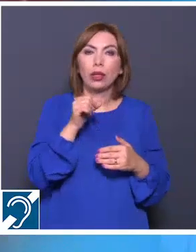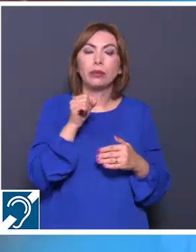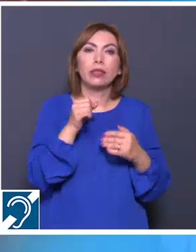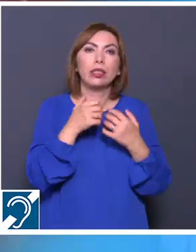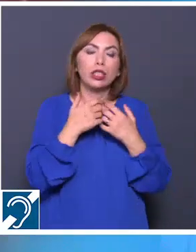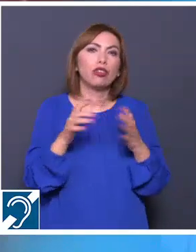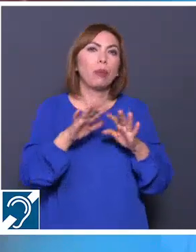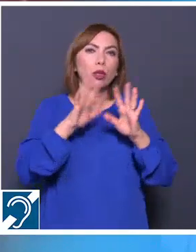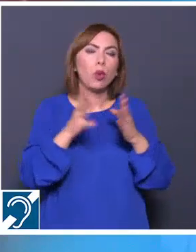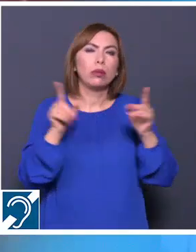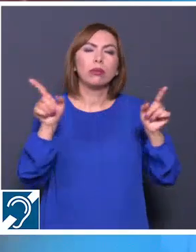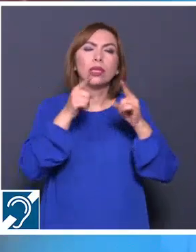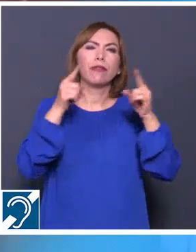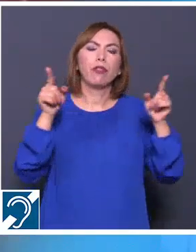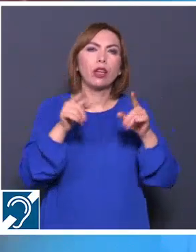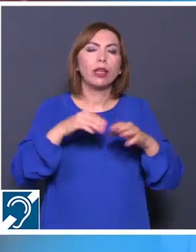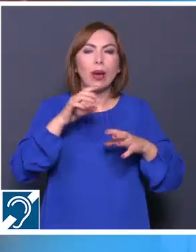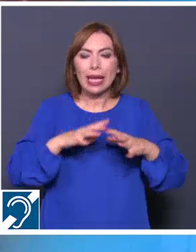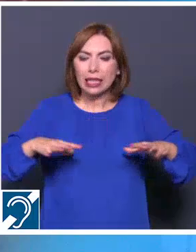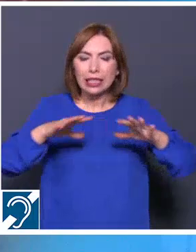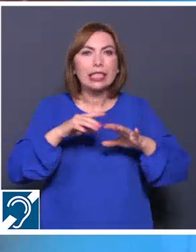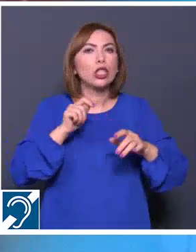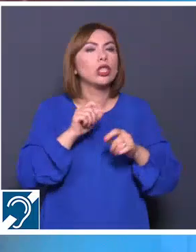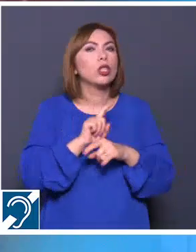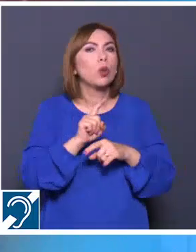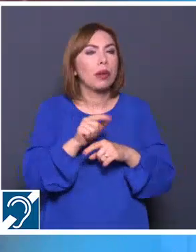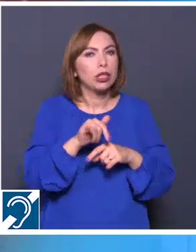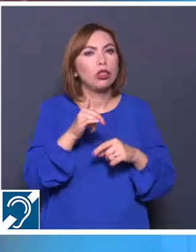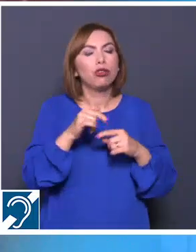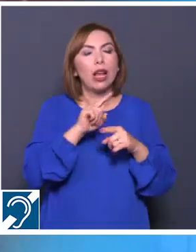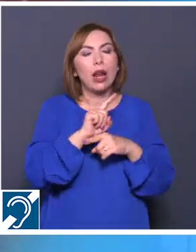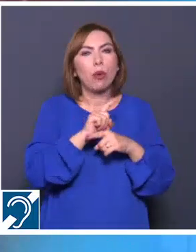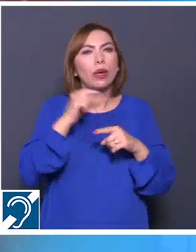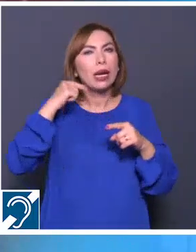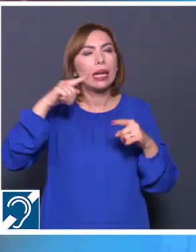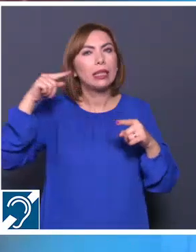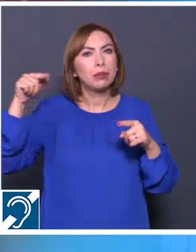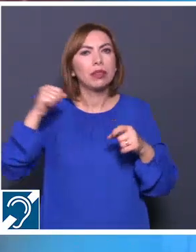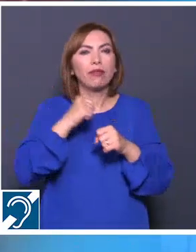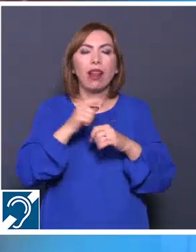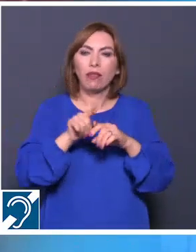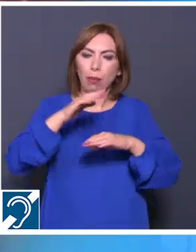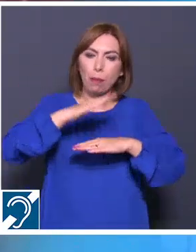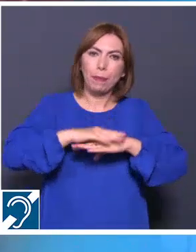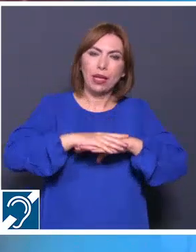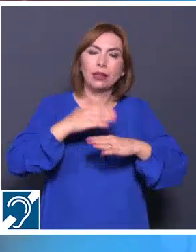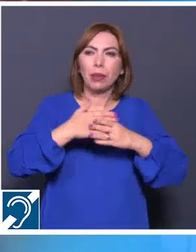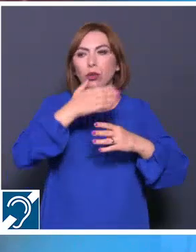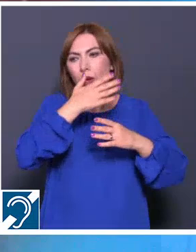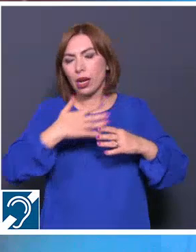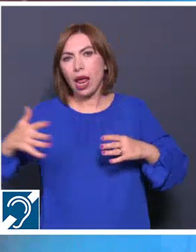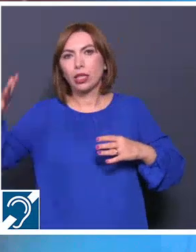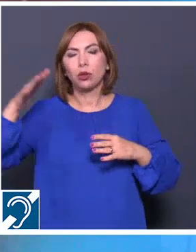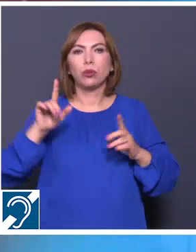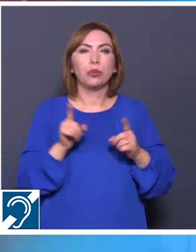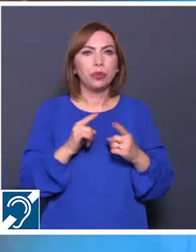De acolo pleacă întreaga simfonie a instrumentului și ulterior elementul ritmic clădește un soi de fundație pentru... restul. Și